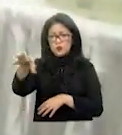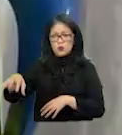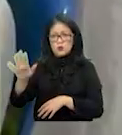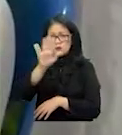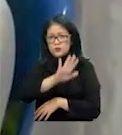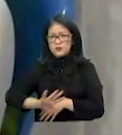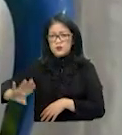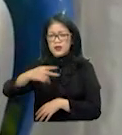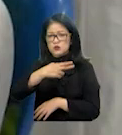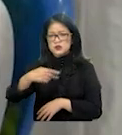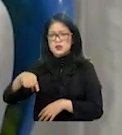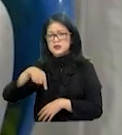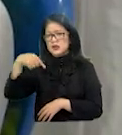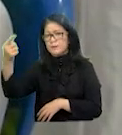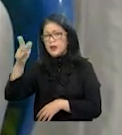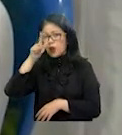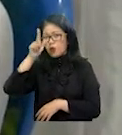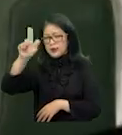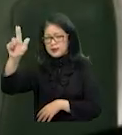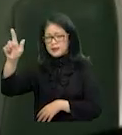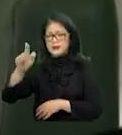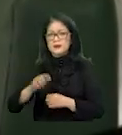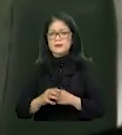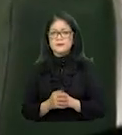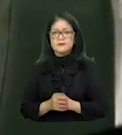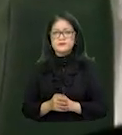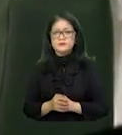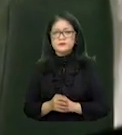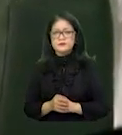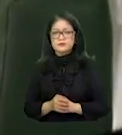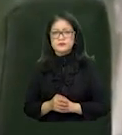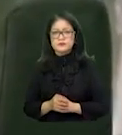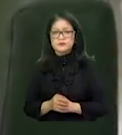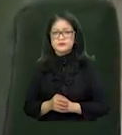negeri. Dari Lombok Timur, Nusa Tenggara Barat, Camar Haenda Novandwi, iNews melaporkan.